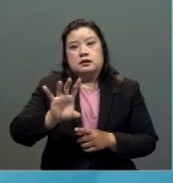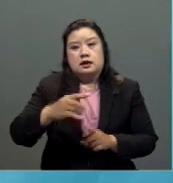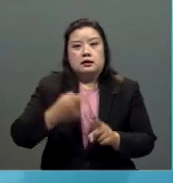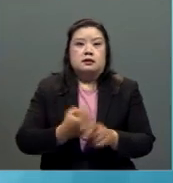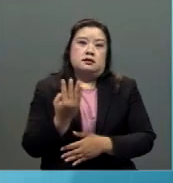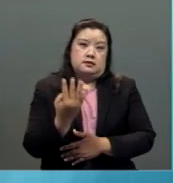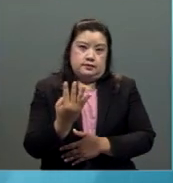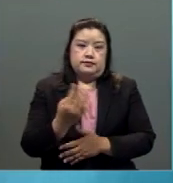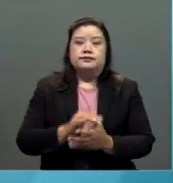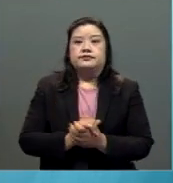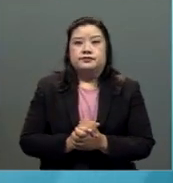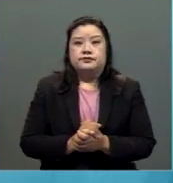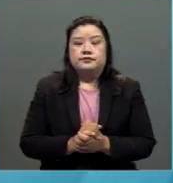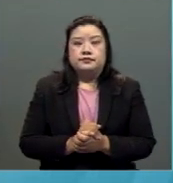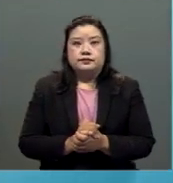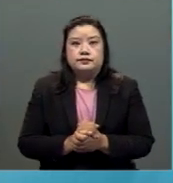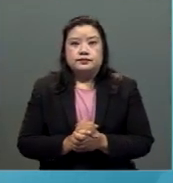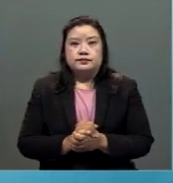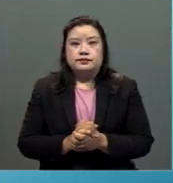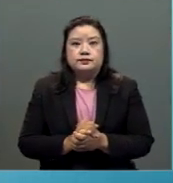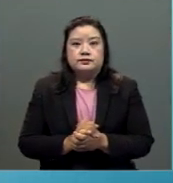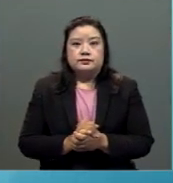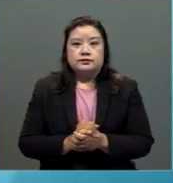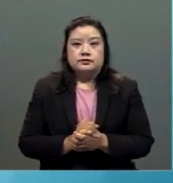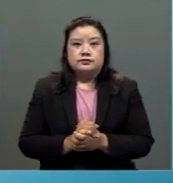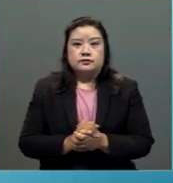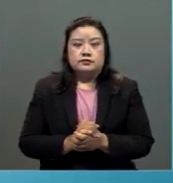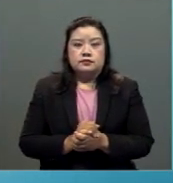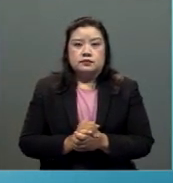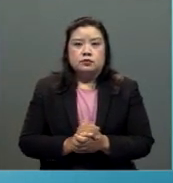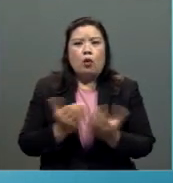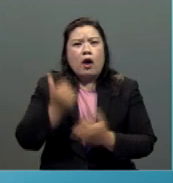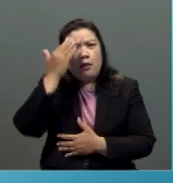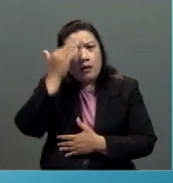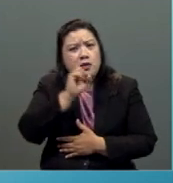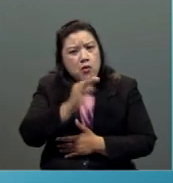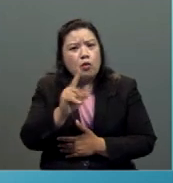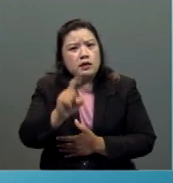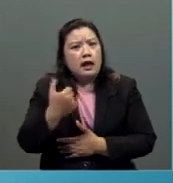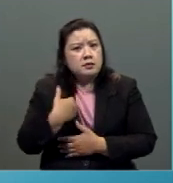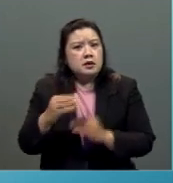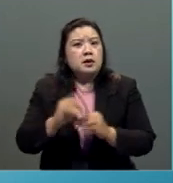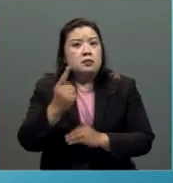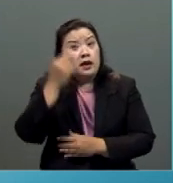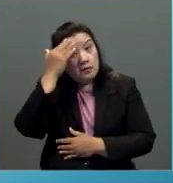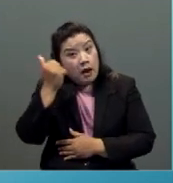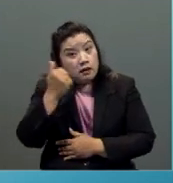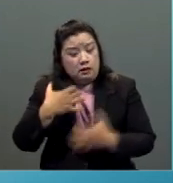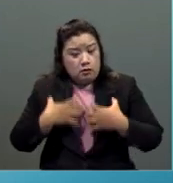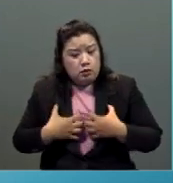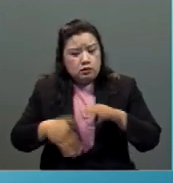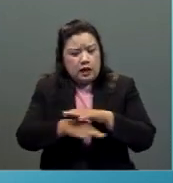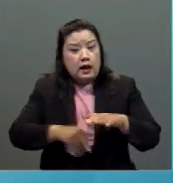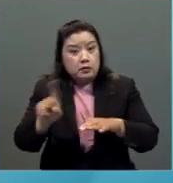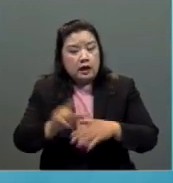ะครับอันนี้ก็เรียกว่าทำไมถึงเพิ่งมาออกวันนี้เพราะว่าผลแลบหรือผลทางห้องปฏิบัติ